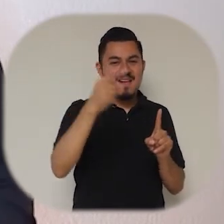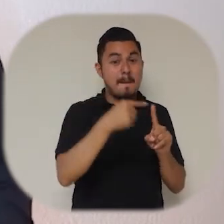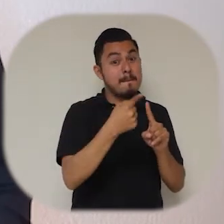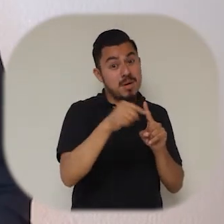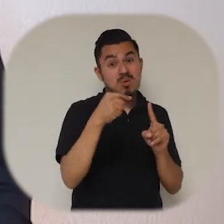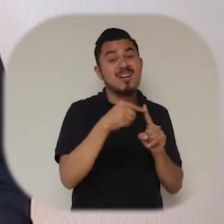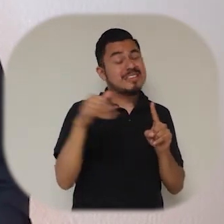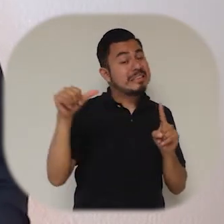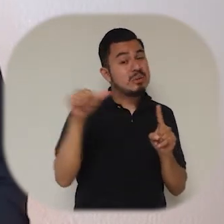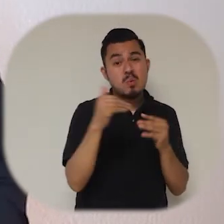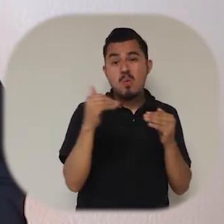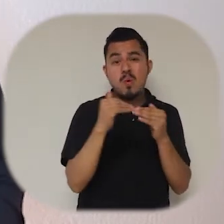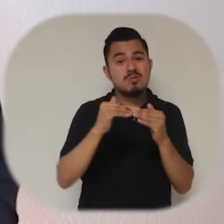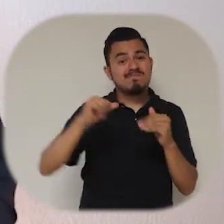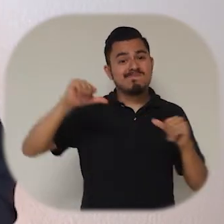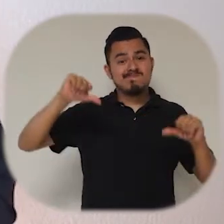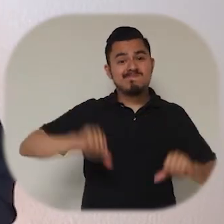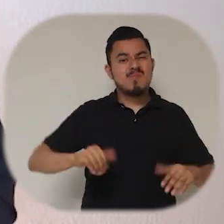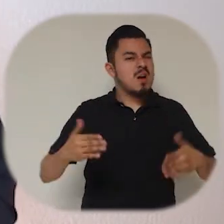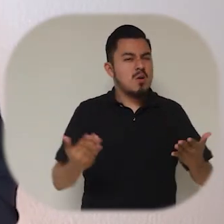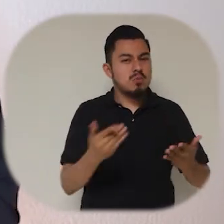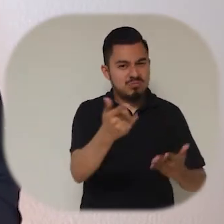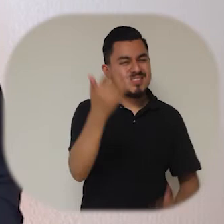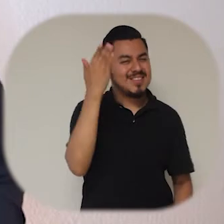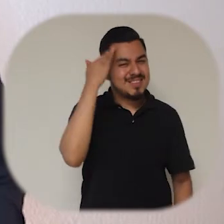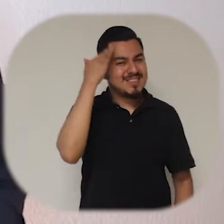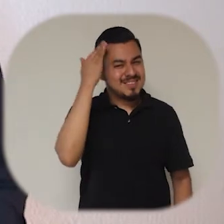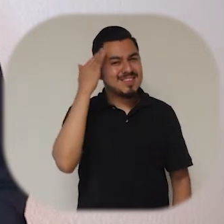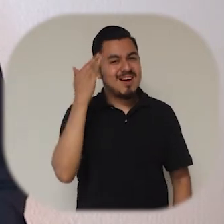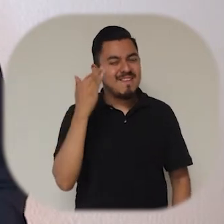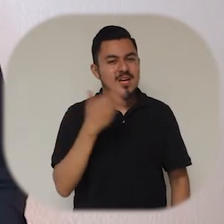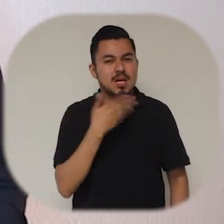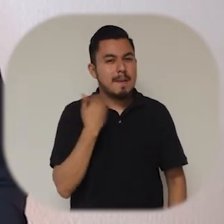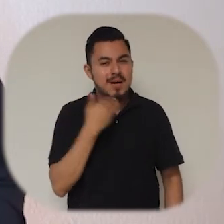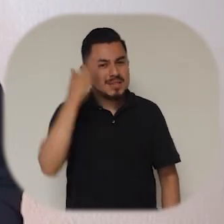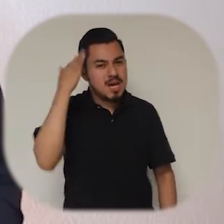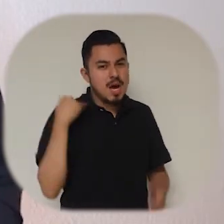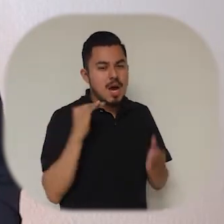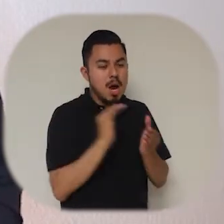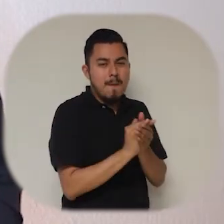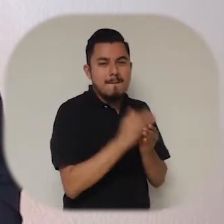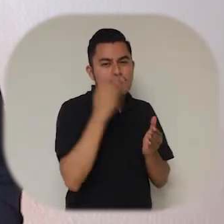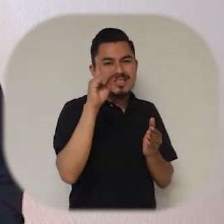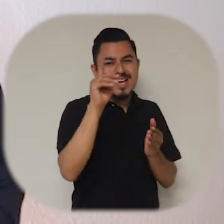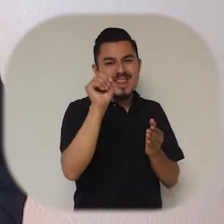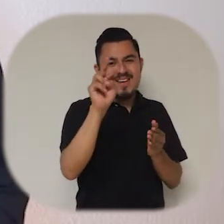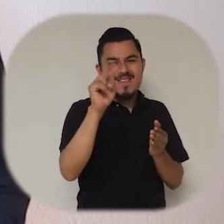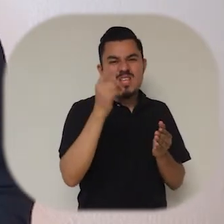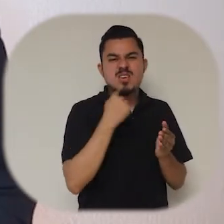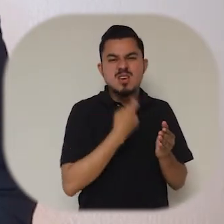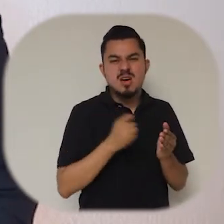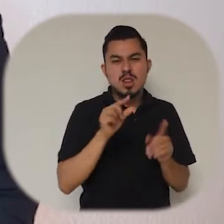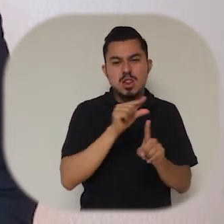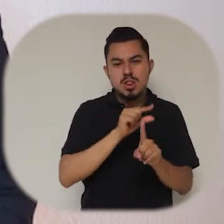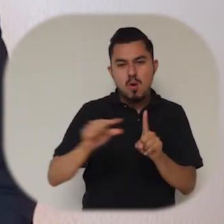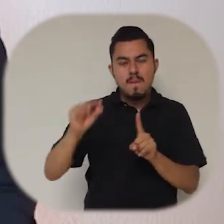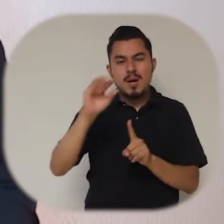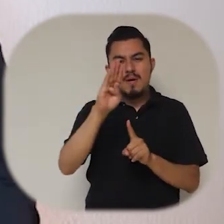하게 됩니다. 여러분 잘 알듯이 밧세바를 범하게 되고요. 밧세바의 남편 우리아를